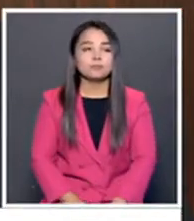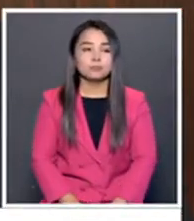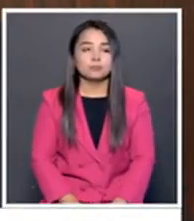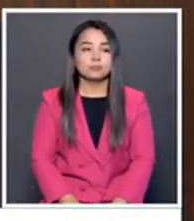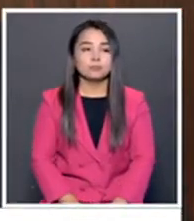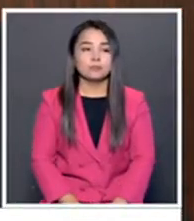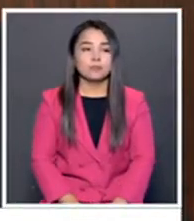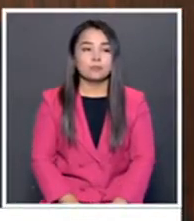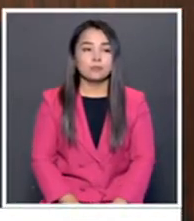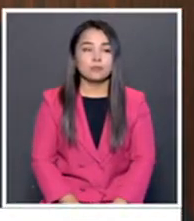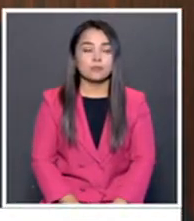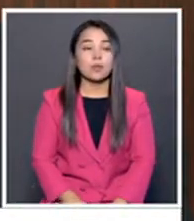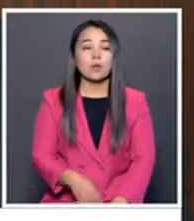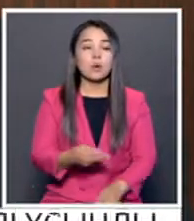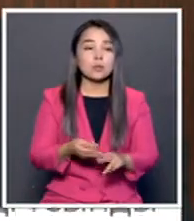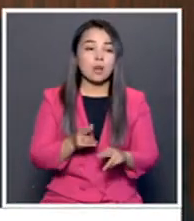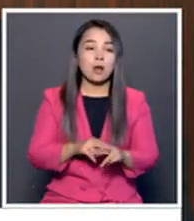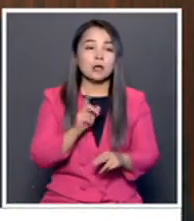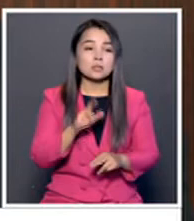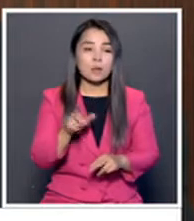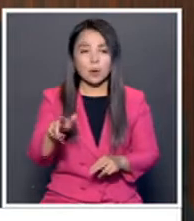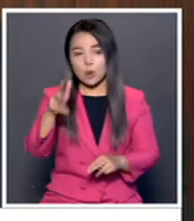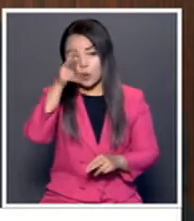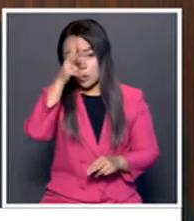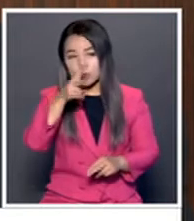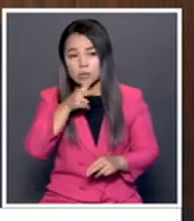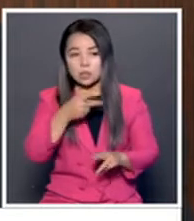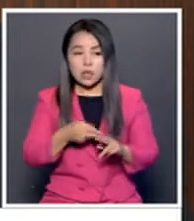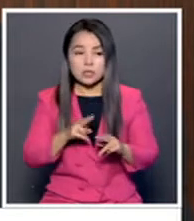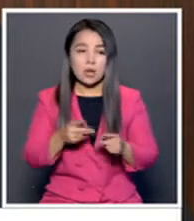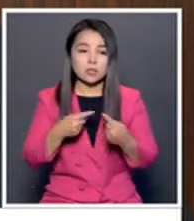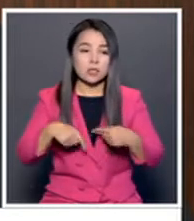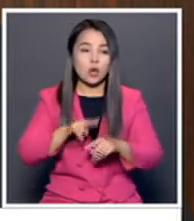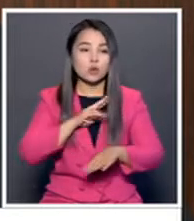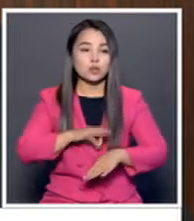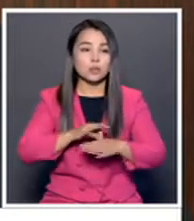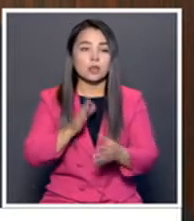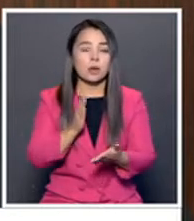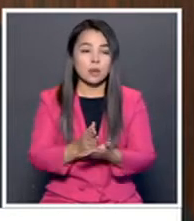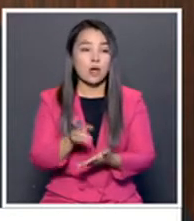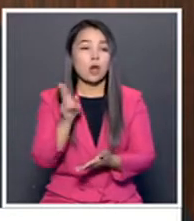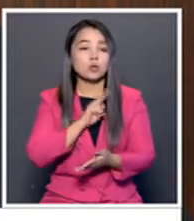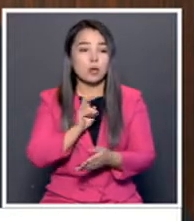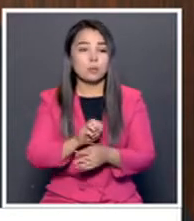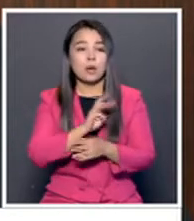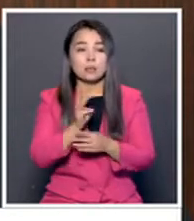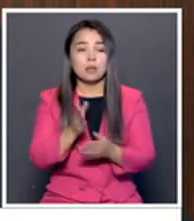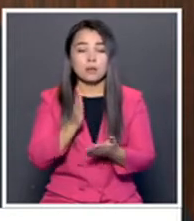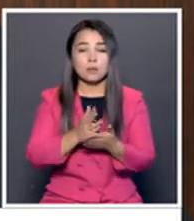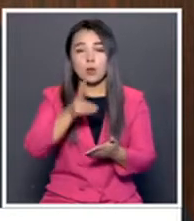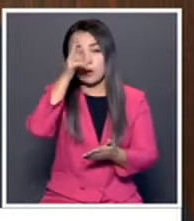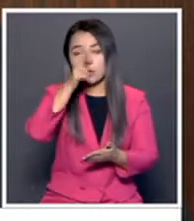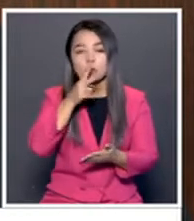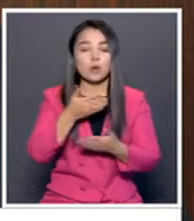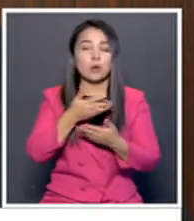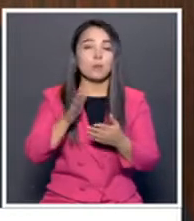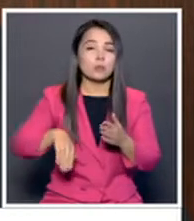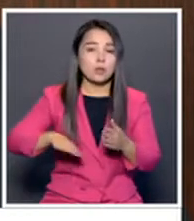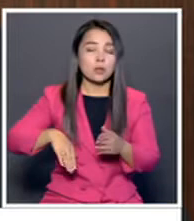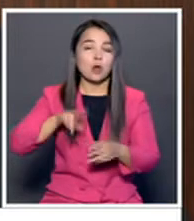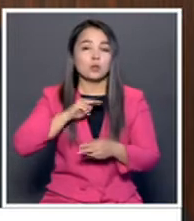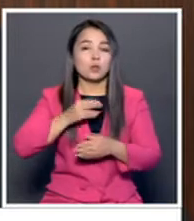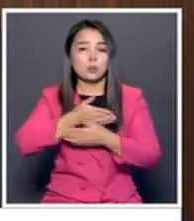Яғни ол азаматтар үш айдай сол салада жұмыс жасайды, жұмыспен қамтылады, бірақ үш айдан кейін тағы да жұмыссыз қалады.